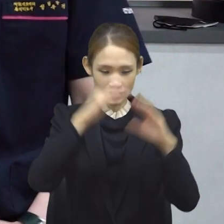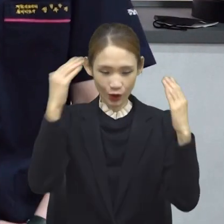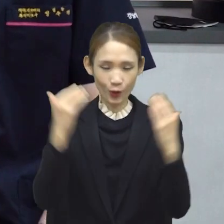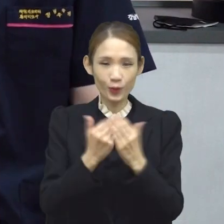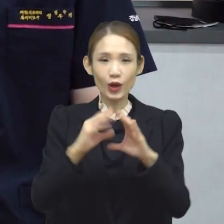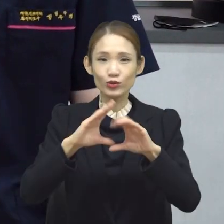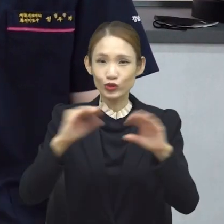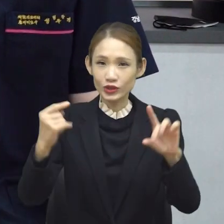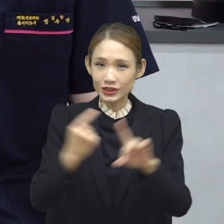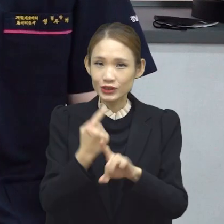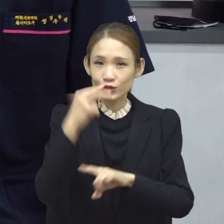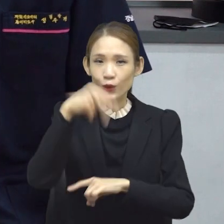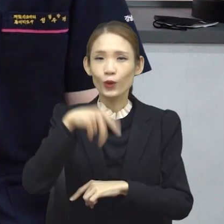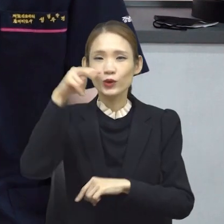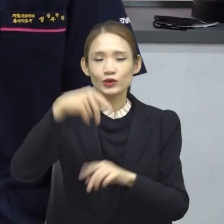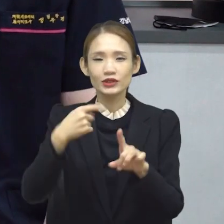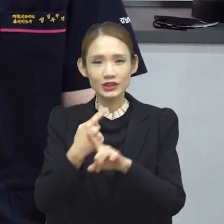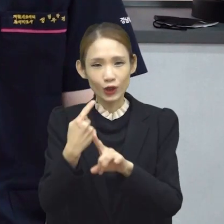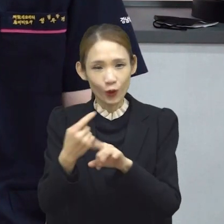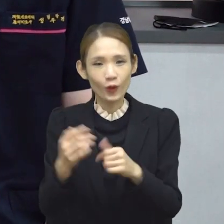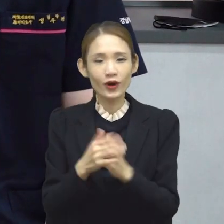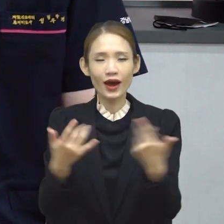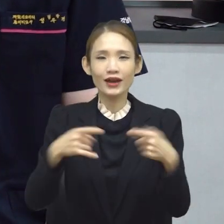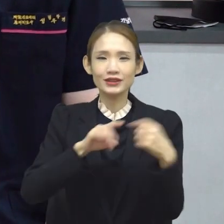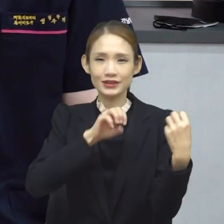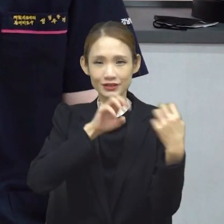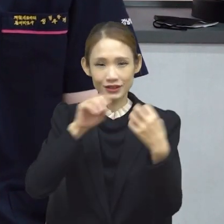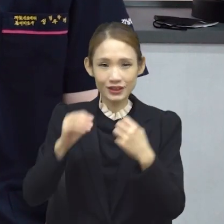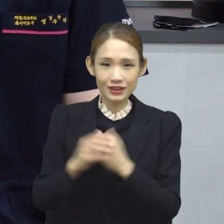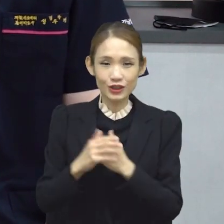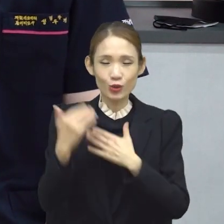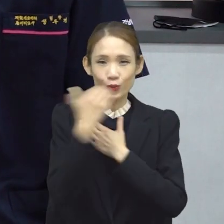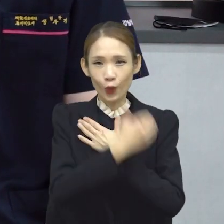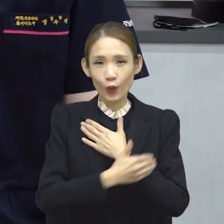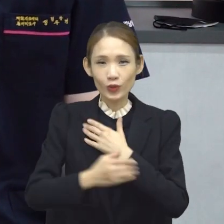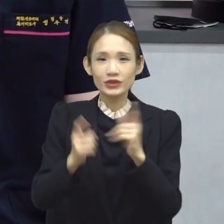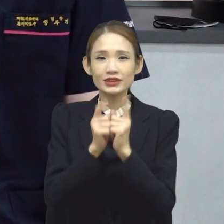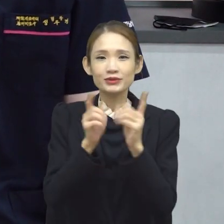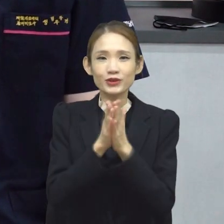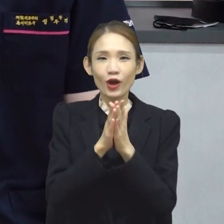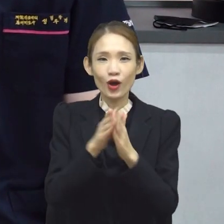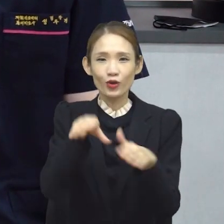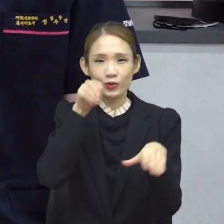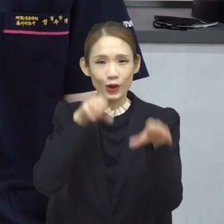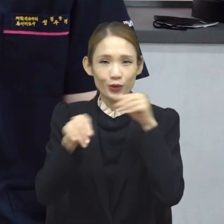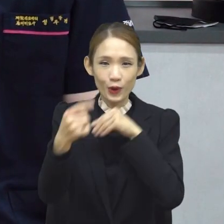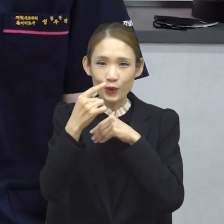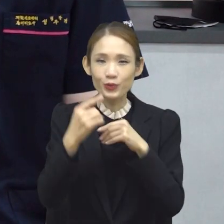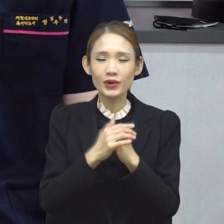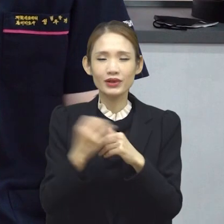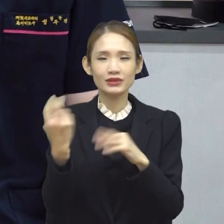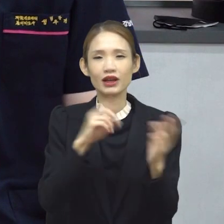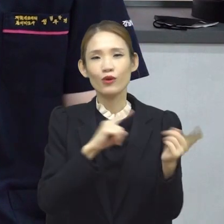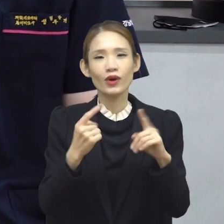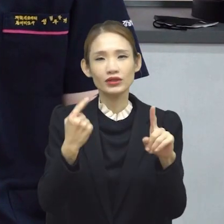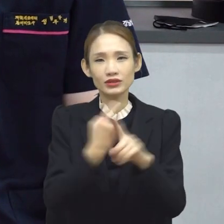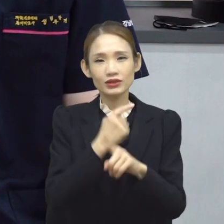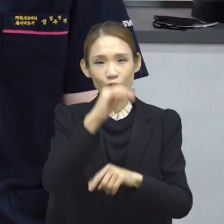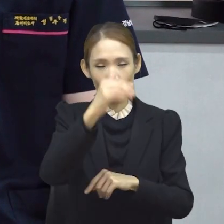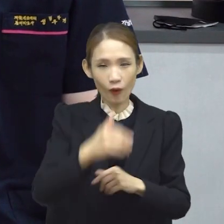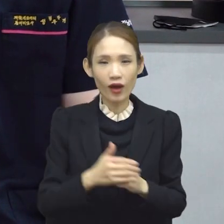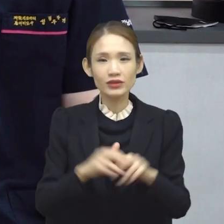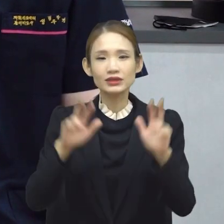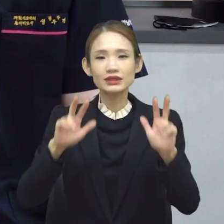그리고 물리치료에 대해서 도수치료에 대해서 같이 이야기도 나누고 또 몸으로도 배워보고 이런 시간을 가졌는데 재활치료